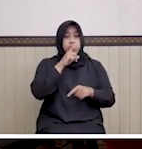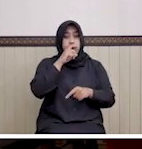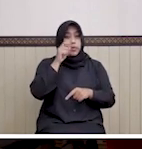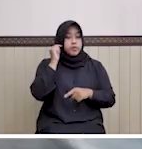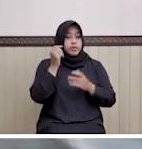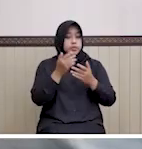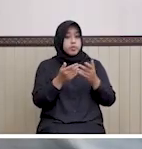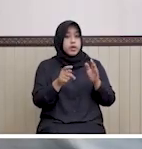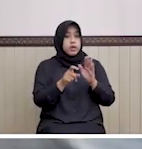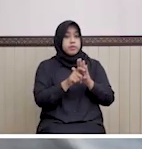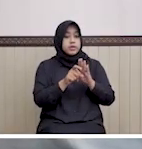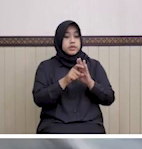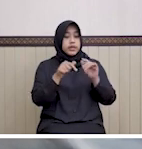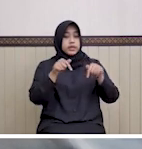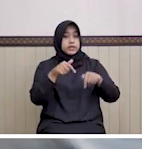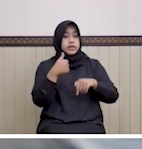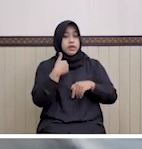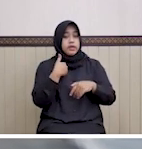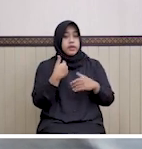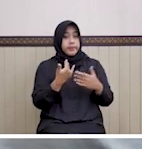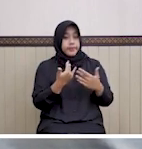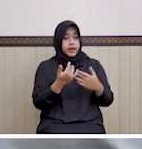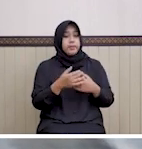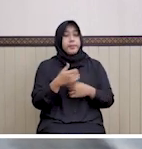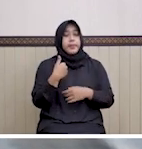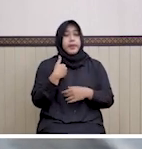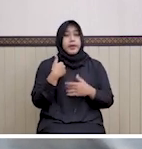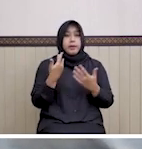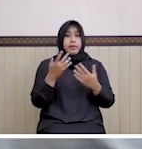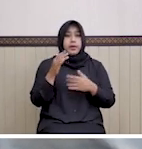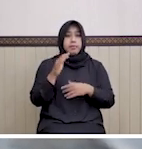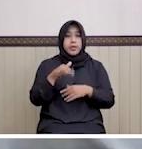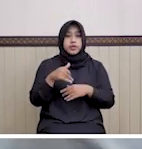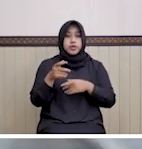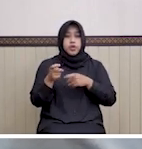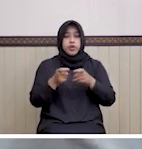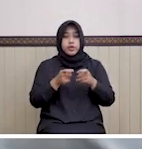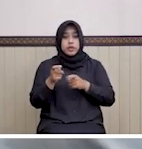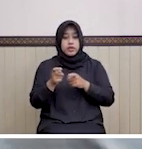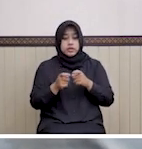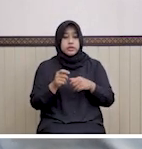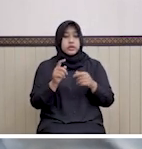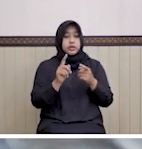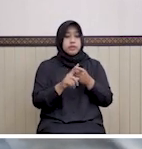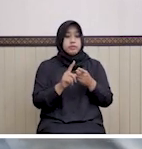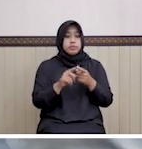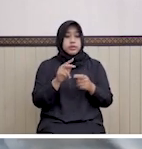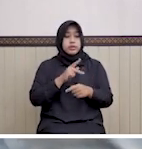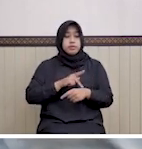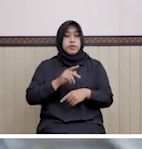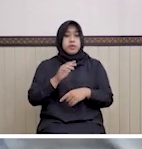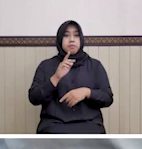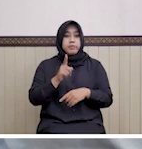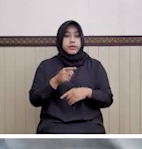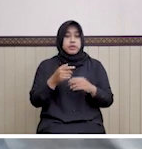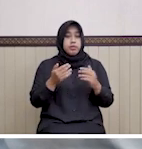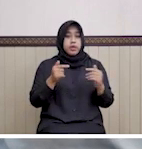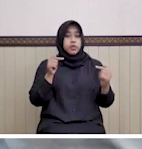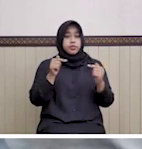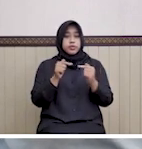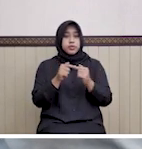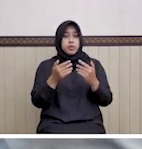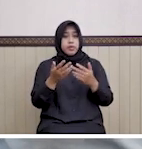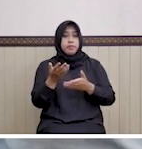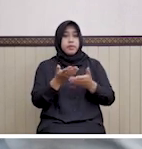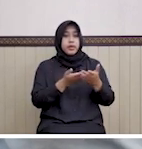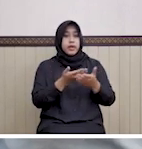semisalnya di sini ada yang apa namanya Masih berkoordinasi dengan rekan-rekan kami tentunya itu dalam rangka Hai